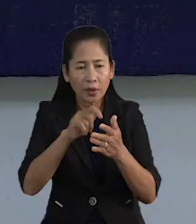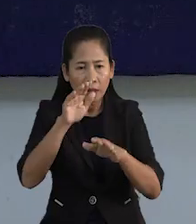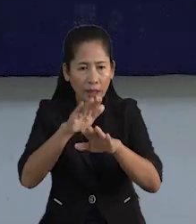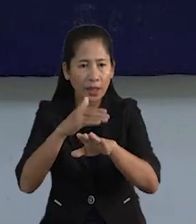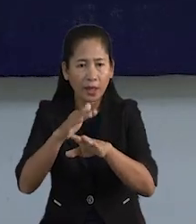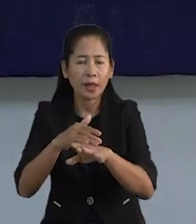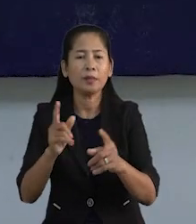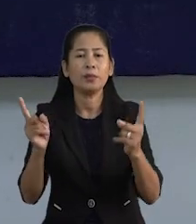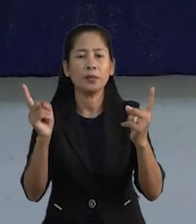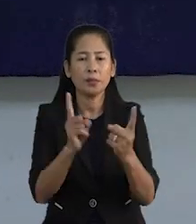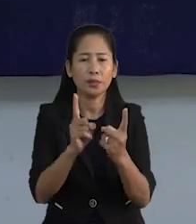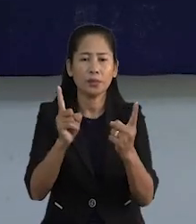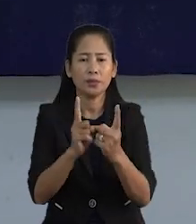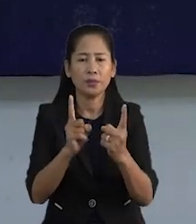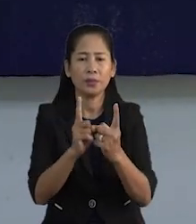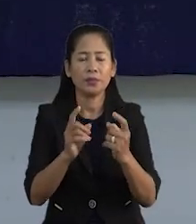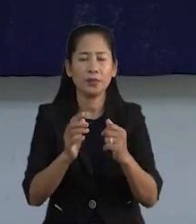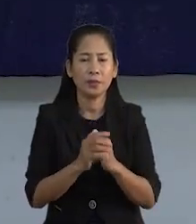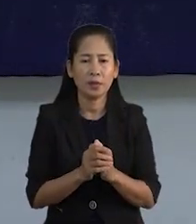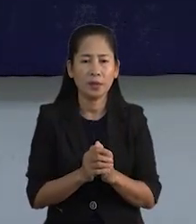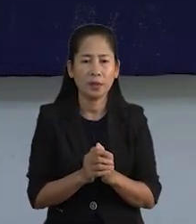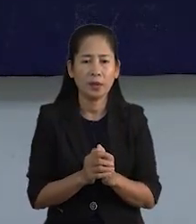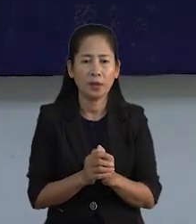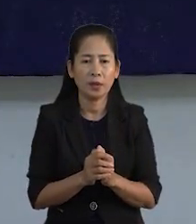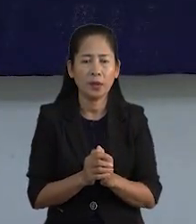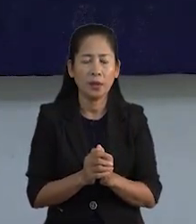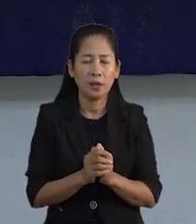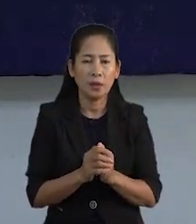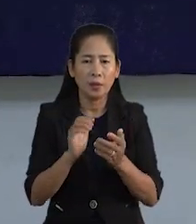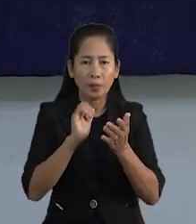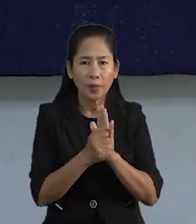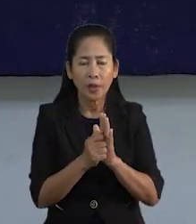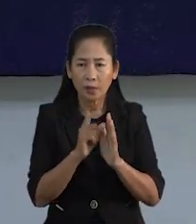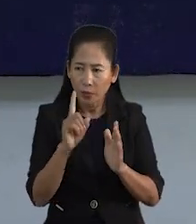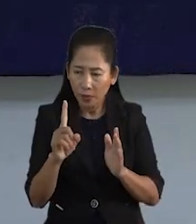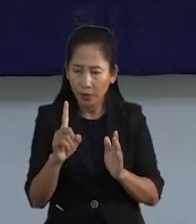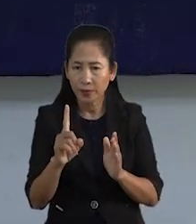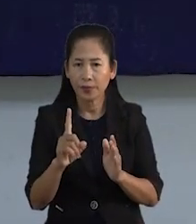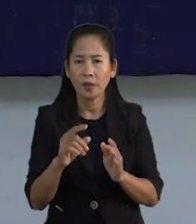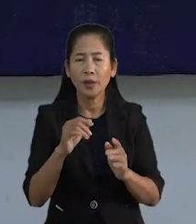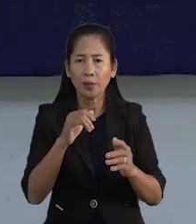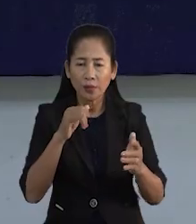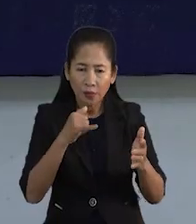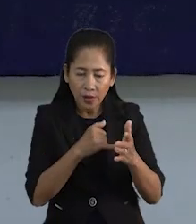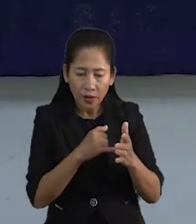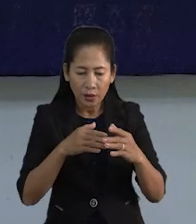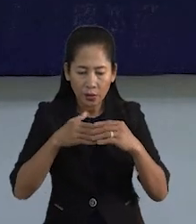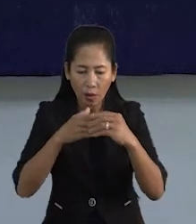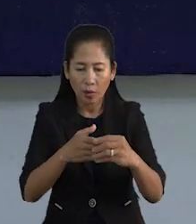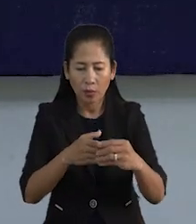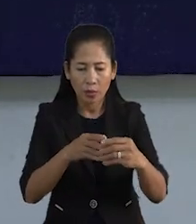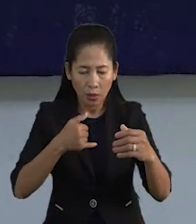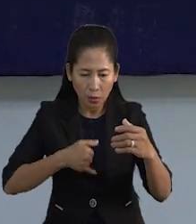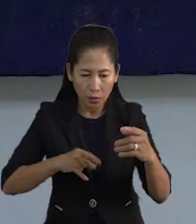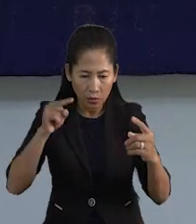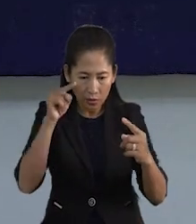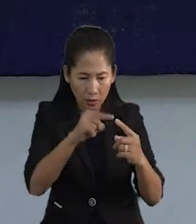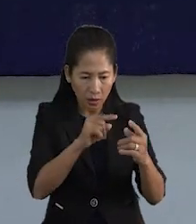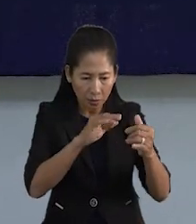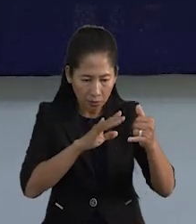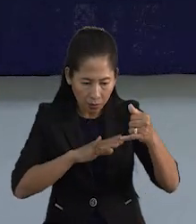កូនឲ្យមកជុំគ្នាវិញពេលមួយវានាំកូនដល់មាត់ត្រពាំង